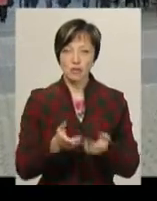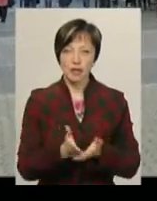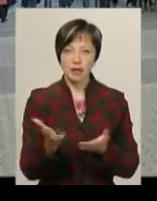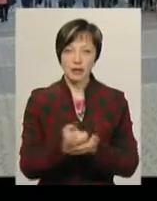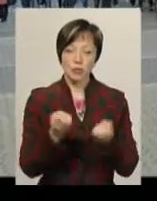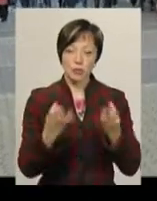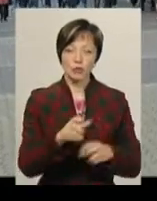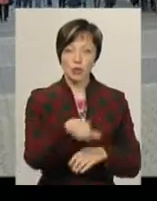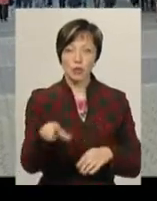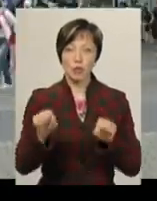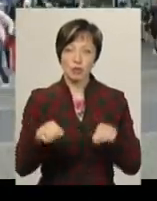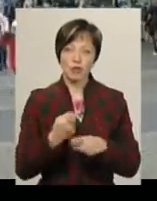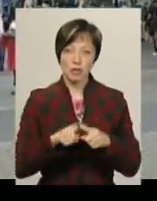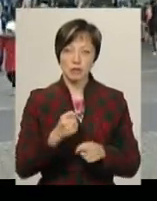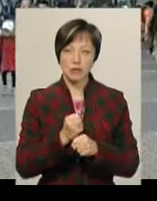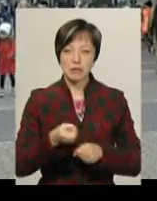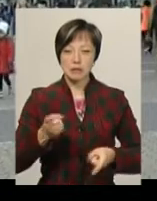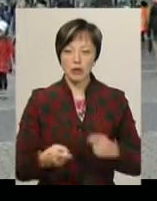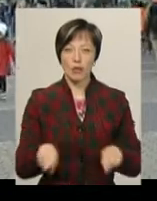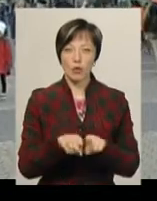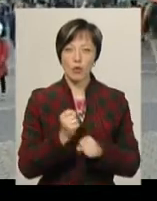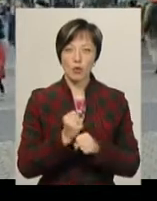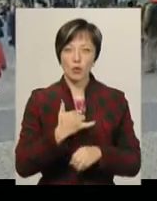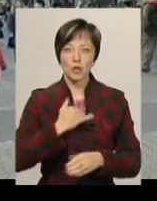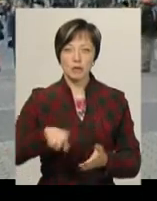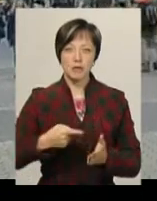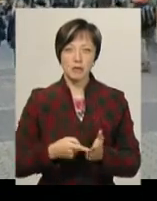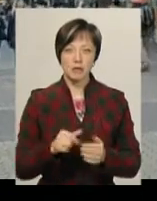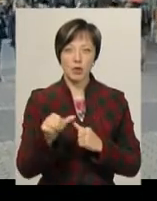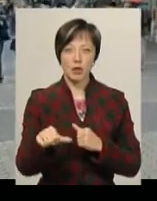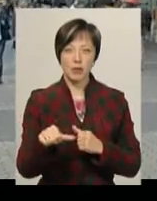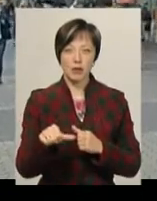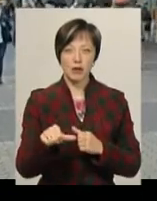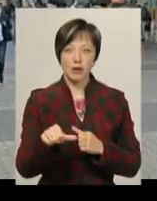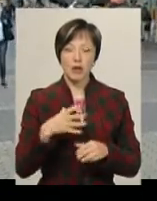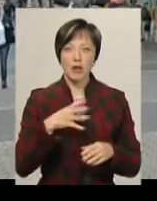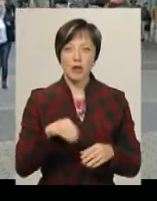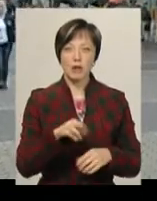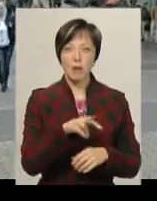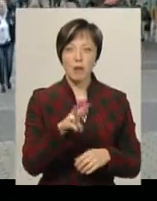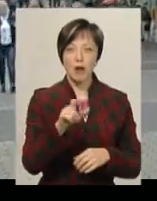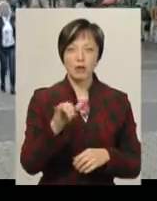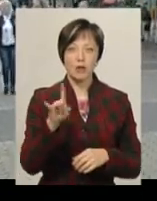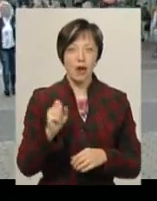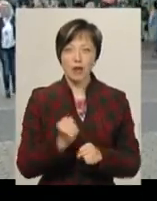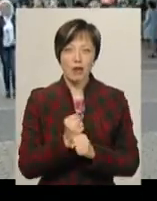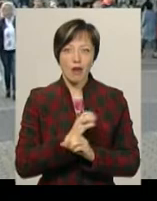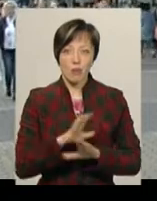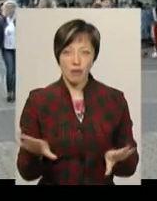знайти просто людей, які ті можуть зробити. Справді, такої роботи у нас в місті, окрім покійного Миколи Мазура, ніхто і не робив.